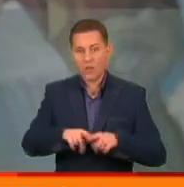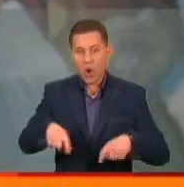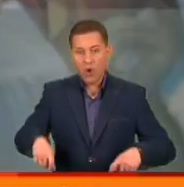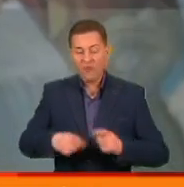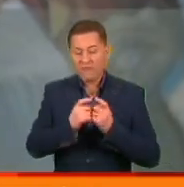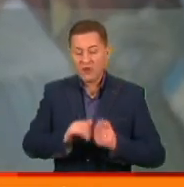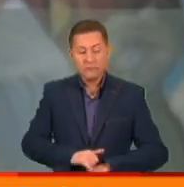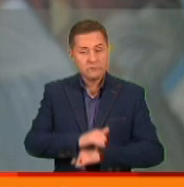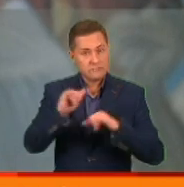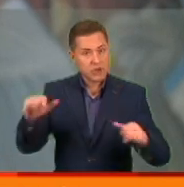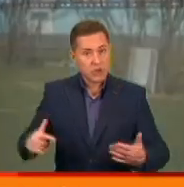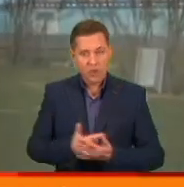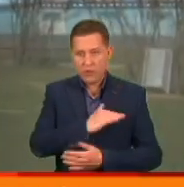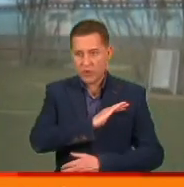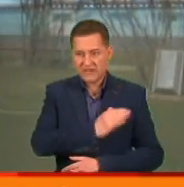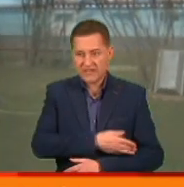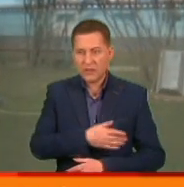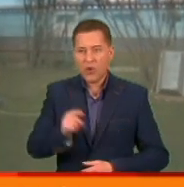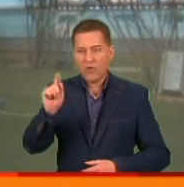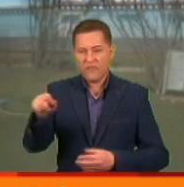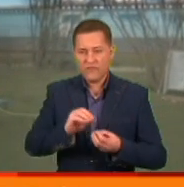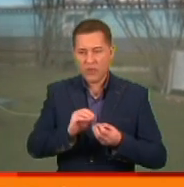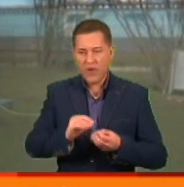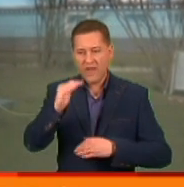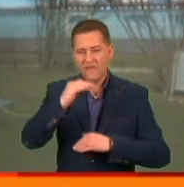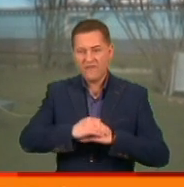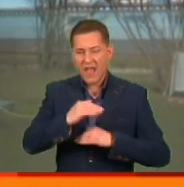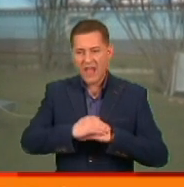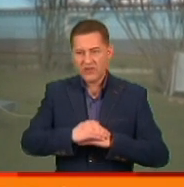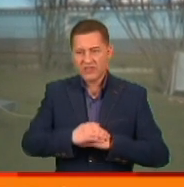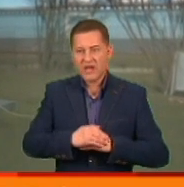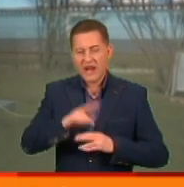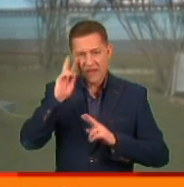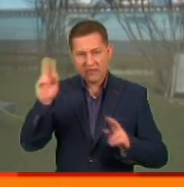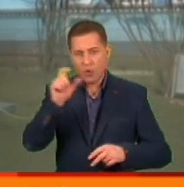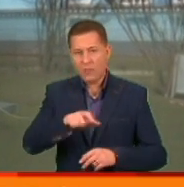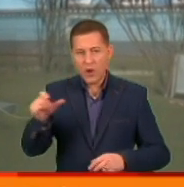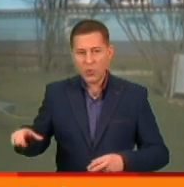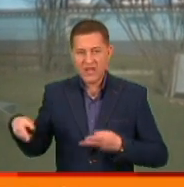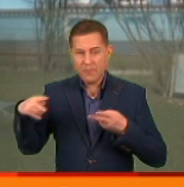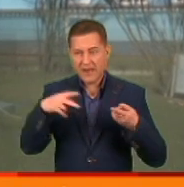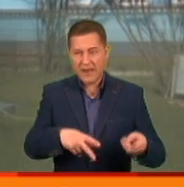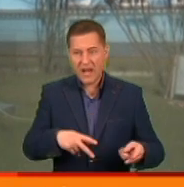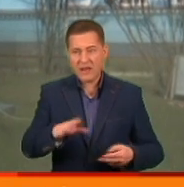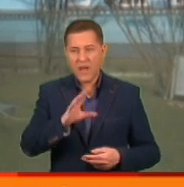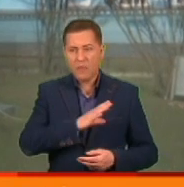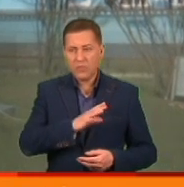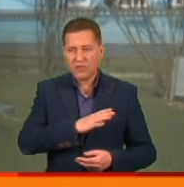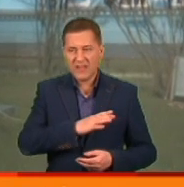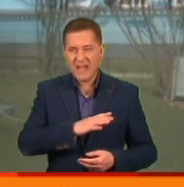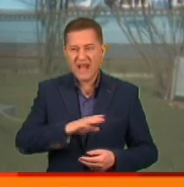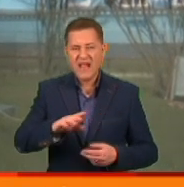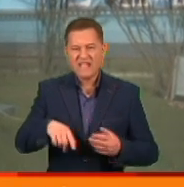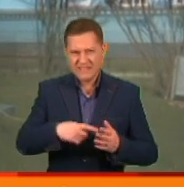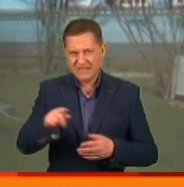вірянами спалахнув з новою силою. Той самий вечір невідомі люди, як ви вже знаєте, приїхали. Були дехто з